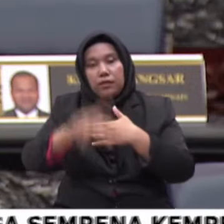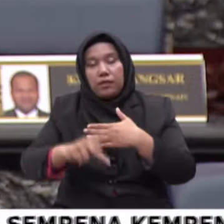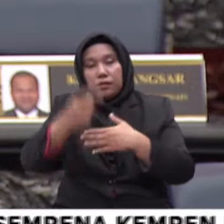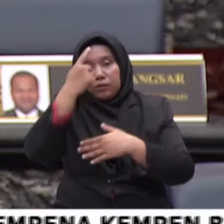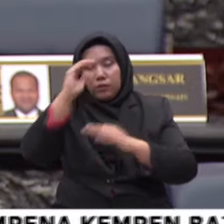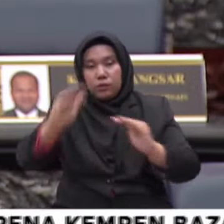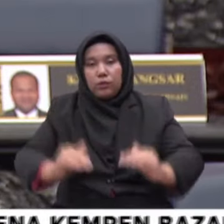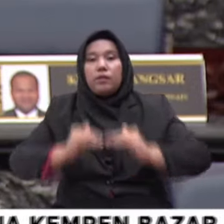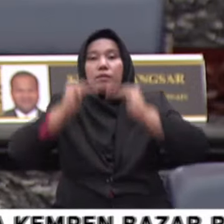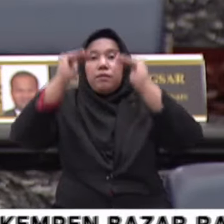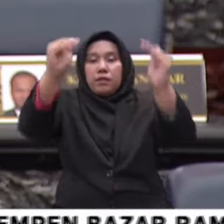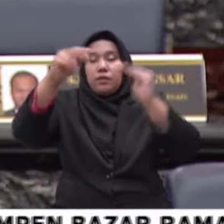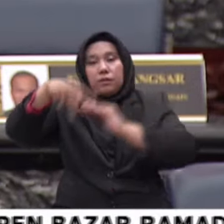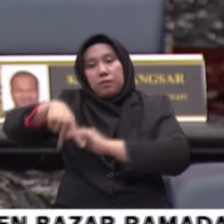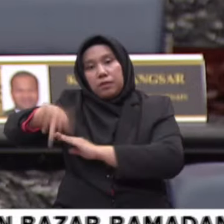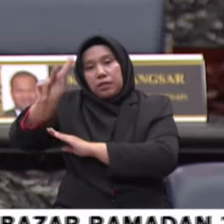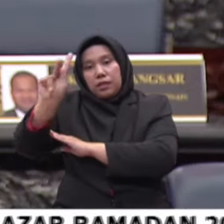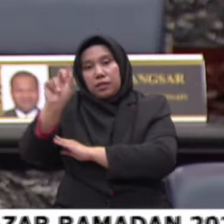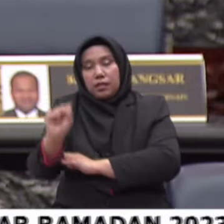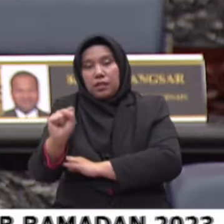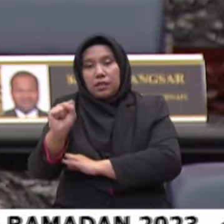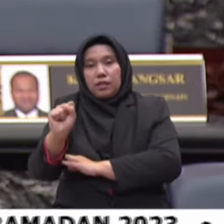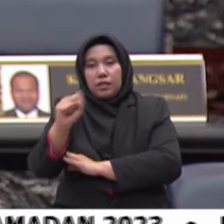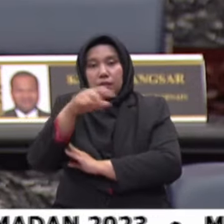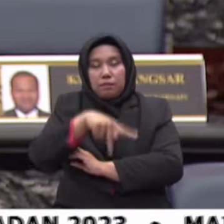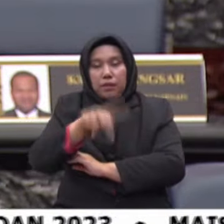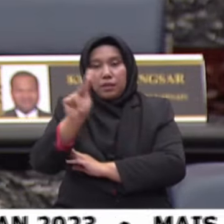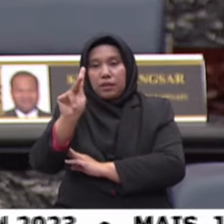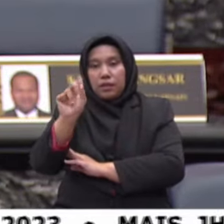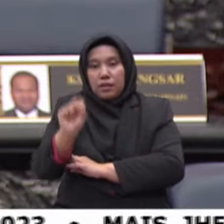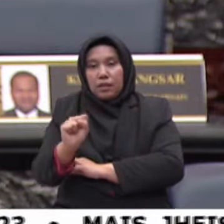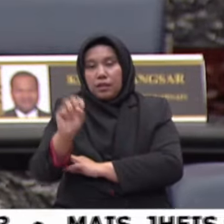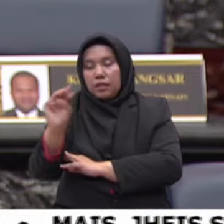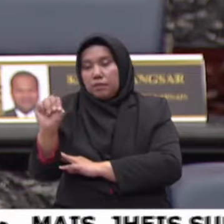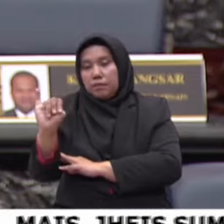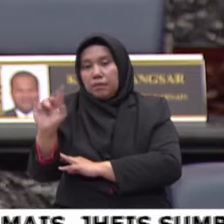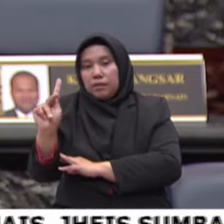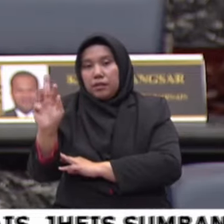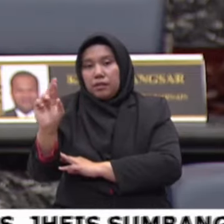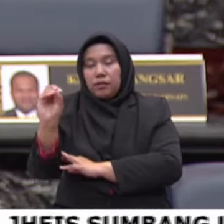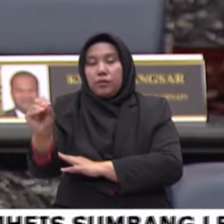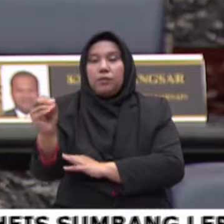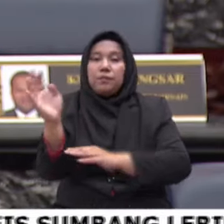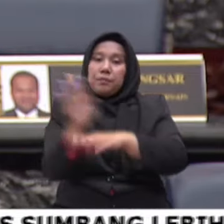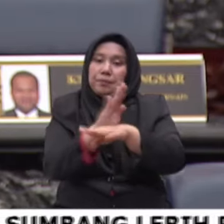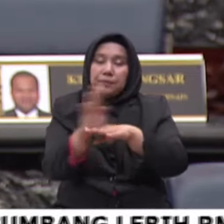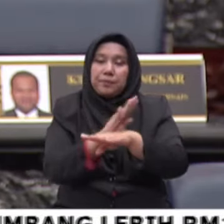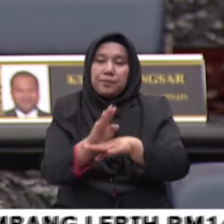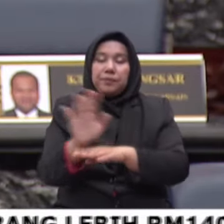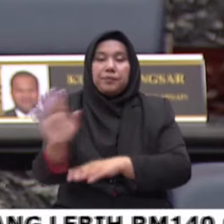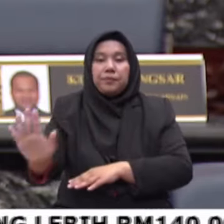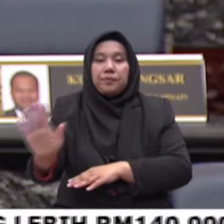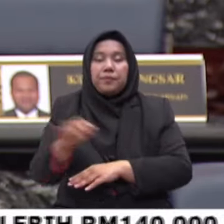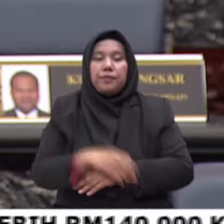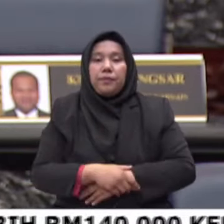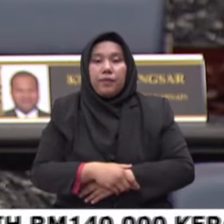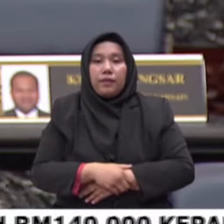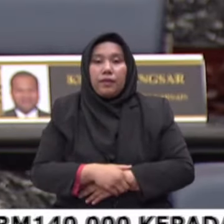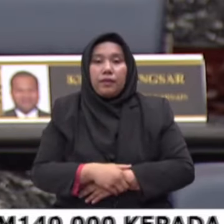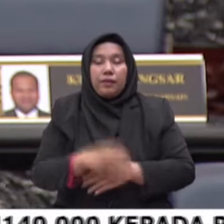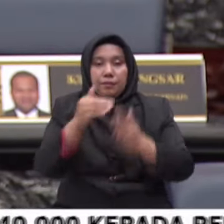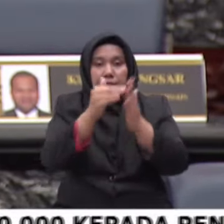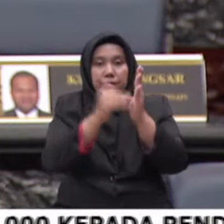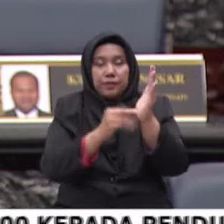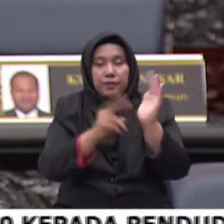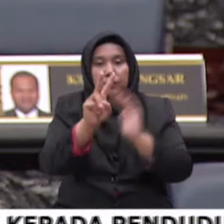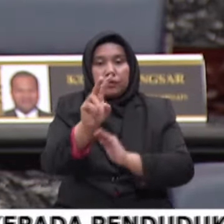kemajuan PKS dan PKS mikro perniagaan mereka. Butiran 020100,